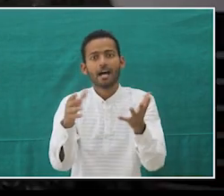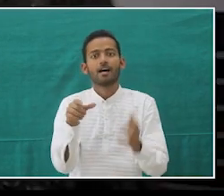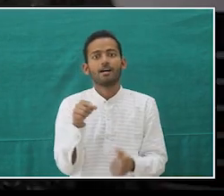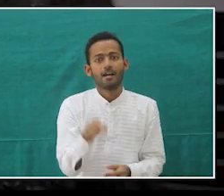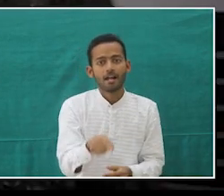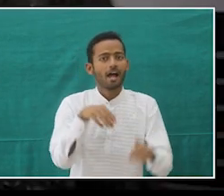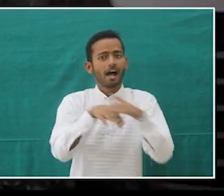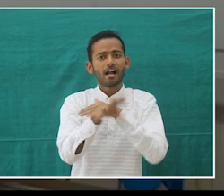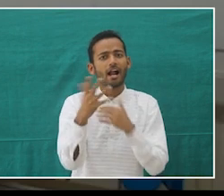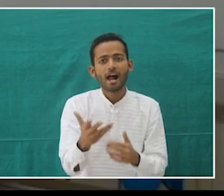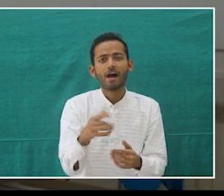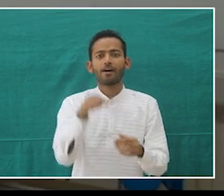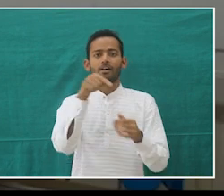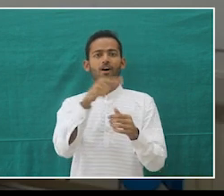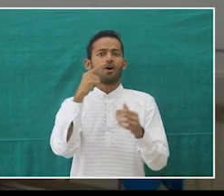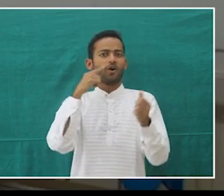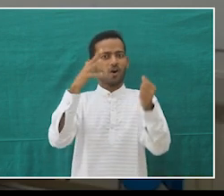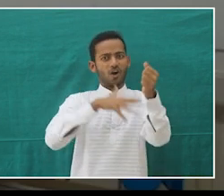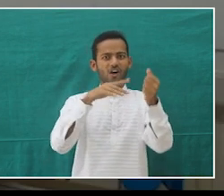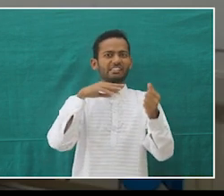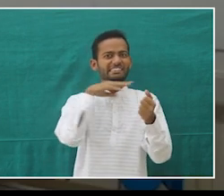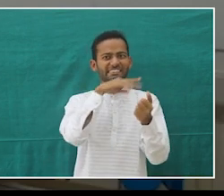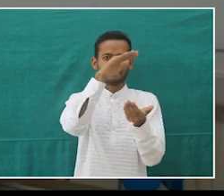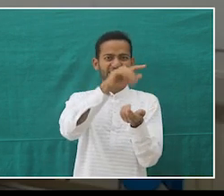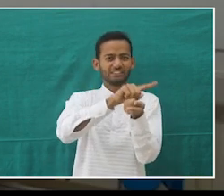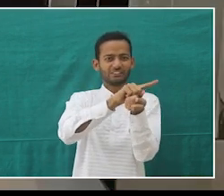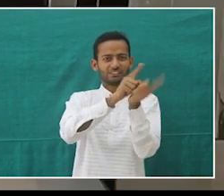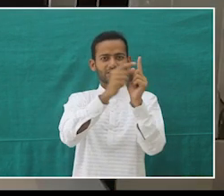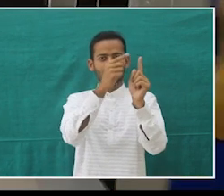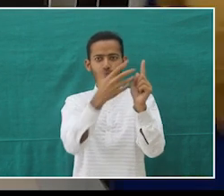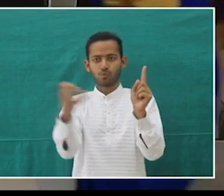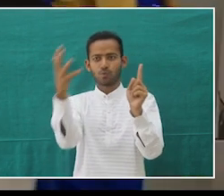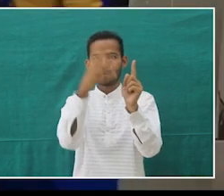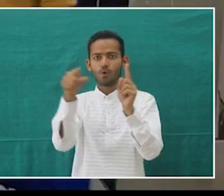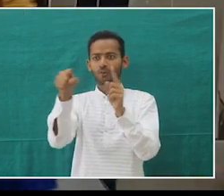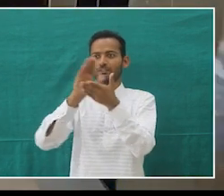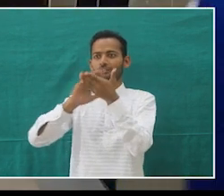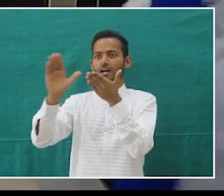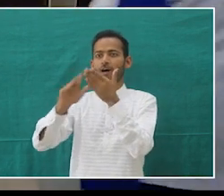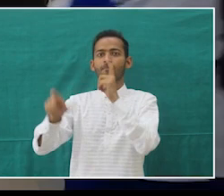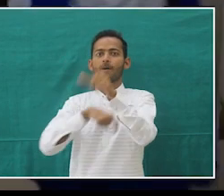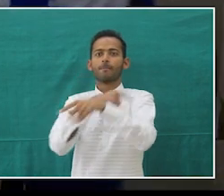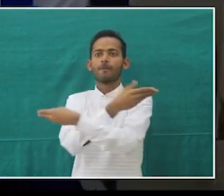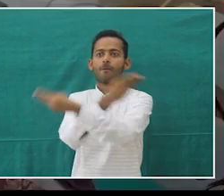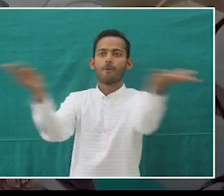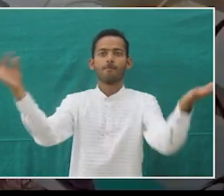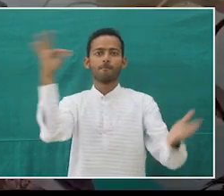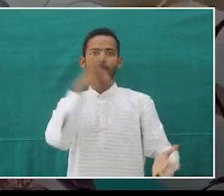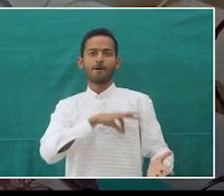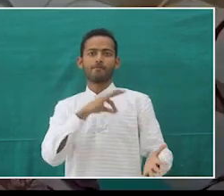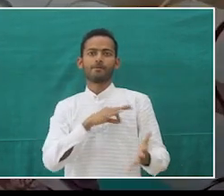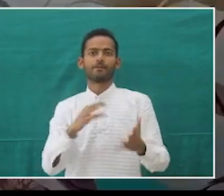भी रियायती दरों पर डायलिसिस सेवाओं का लाभ मिल सके इसके लिए प्रधानमंत्री राष्ट्रीय